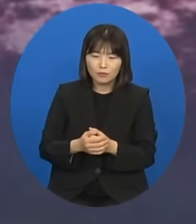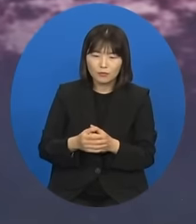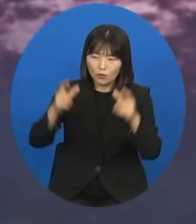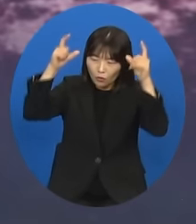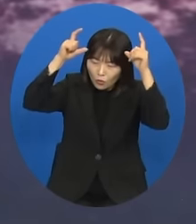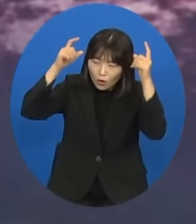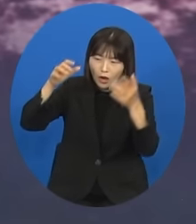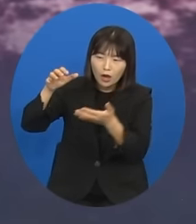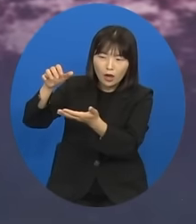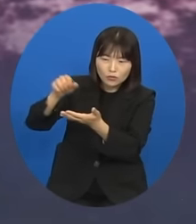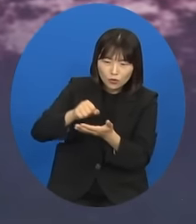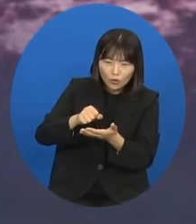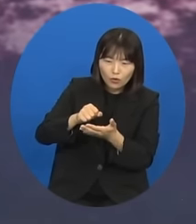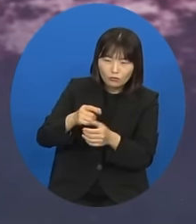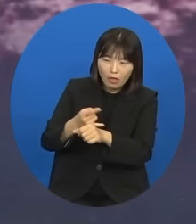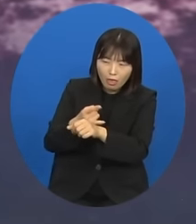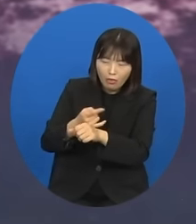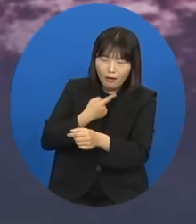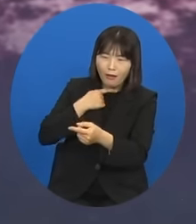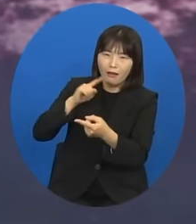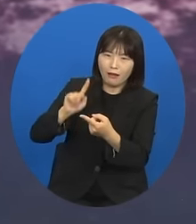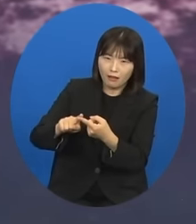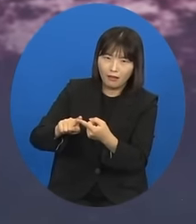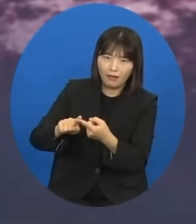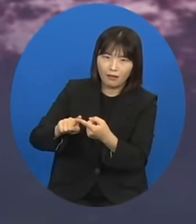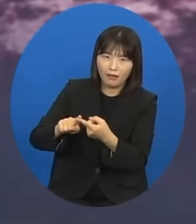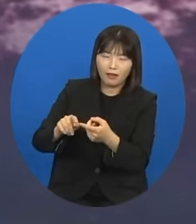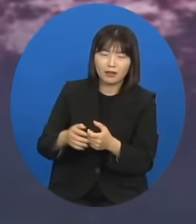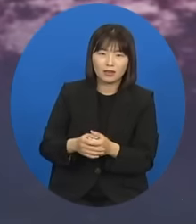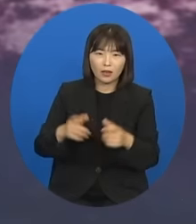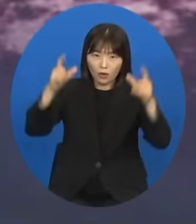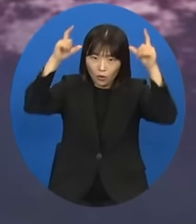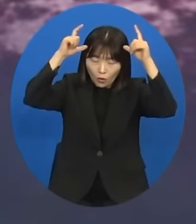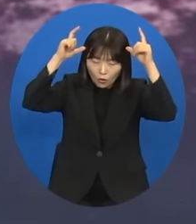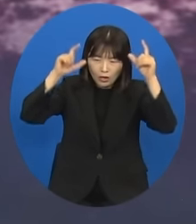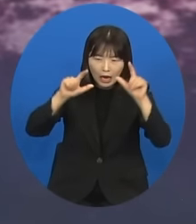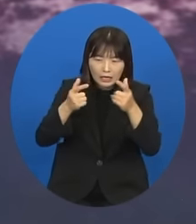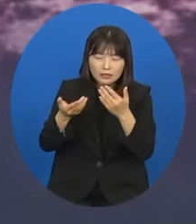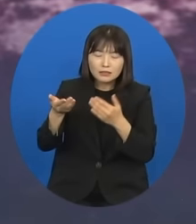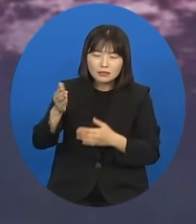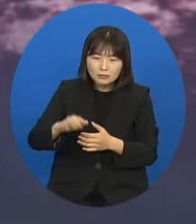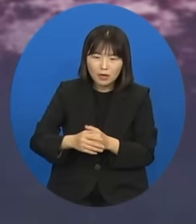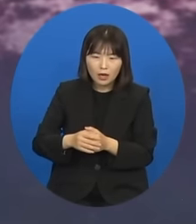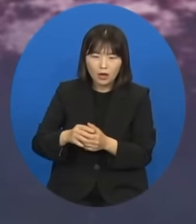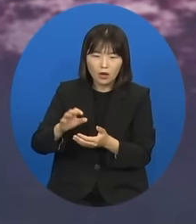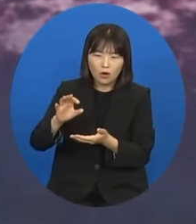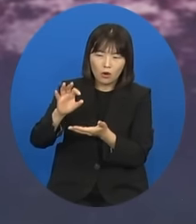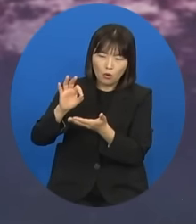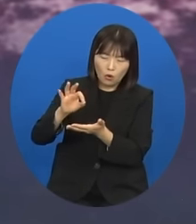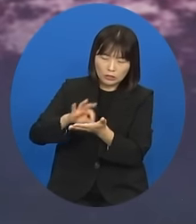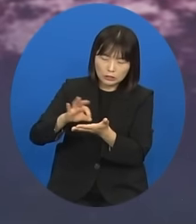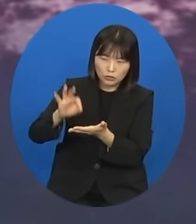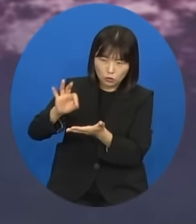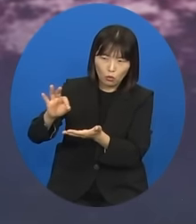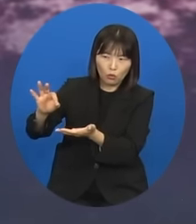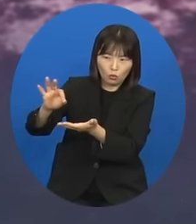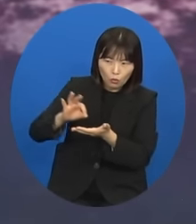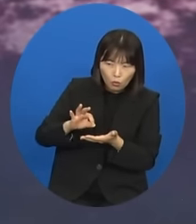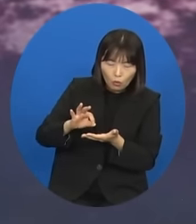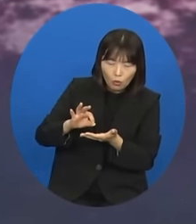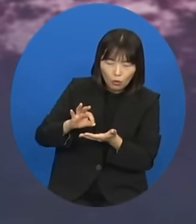굉장히 마음에 좋았고 하는 곡이 아니더라도 용돈을 두둑하게 챙겨주는 자녀에게 부모님이